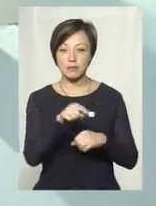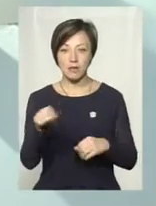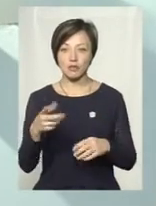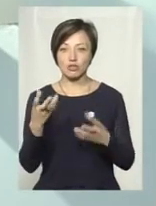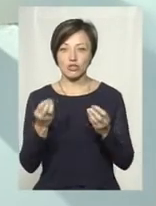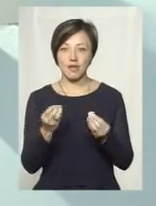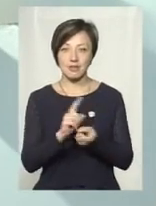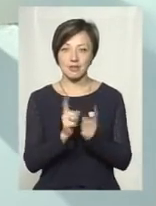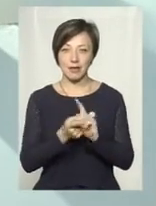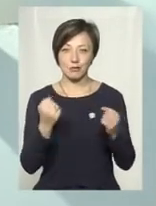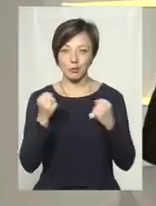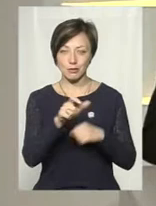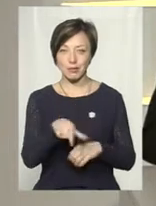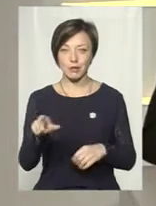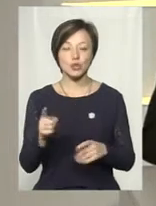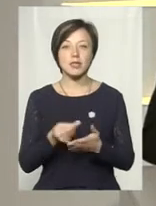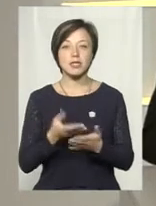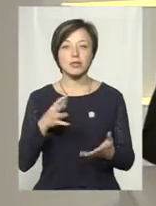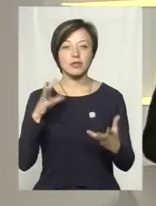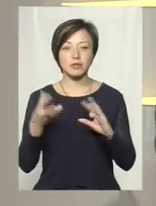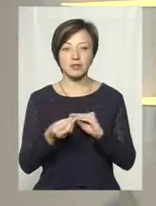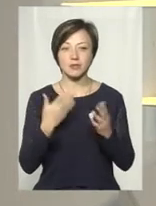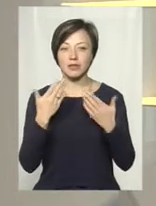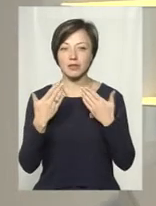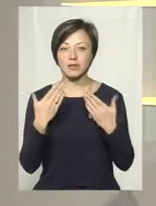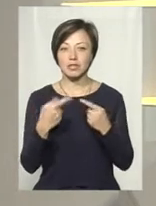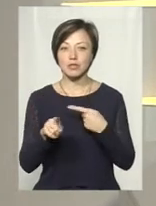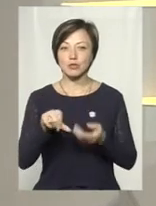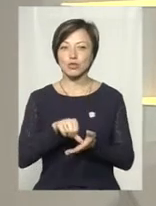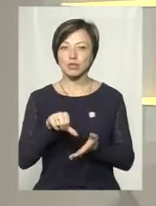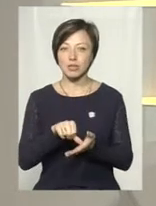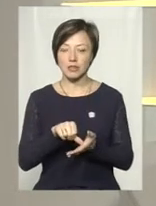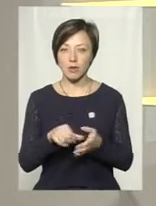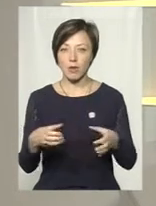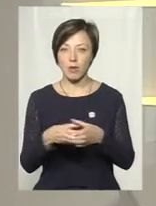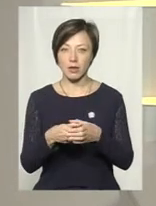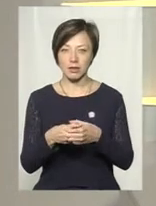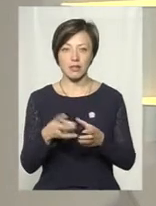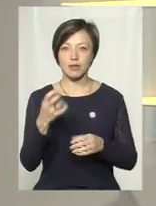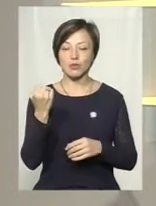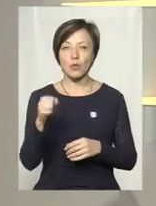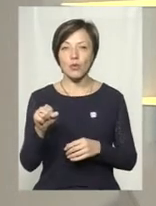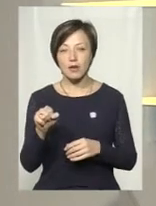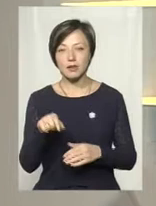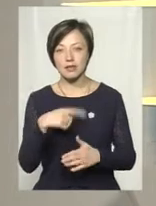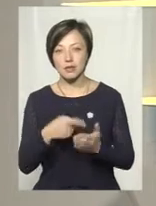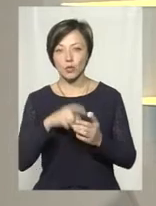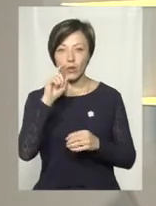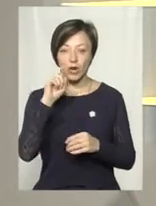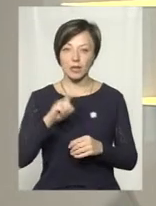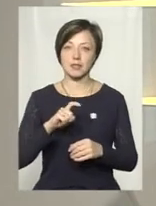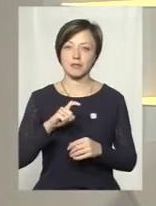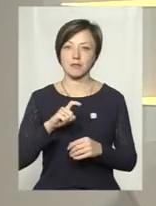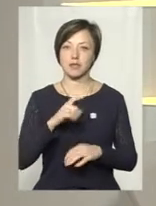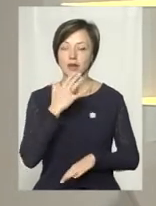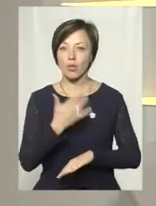не спортсмени. Що цінного винесли від спілкування з іншими учасниками команд нескорених, з українськими,